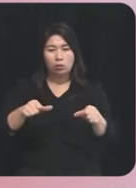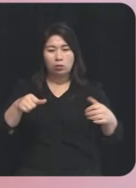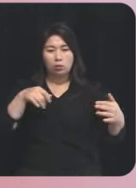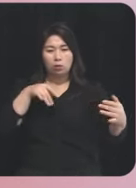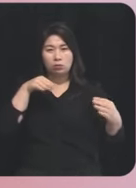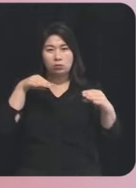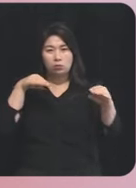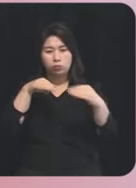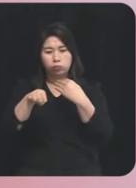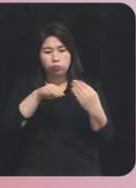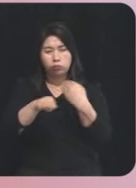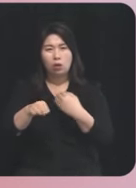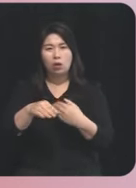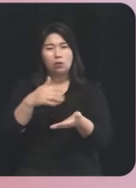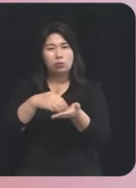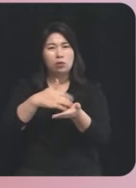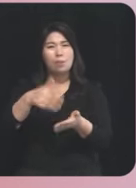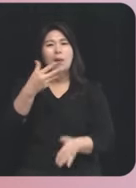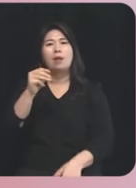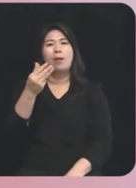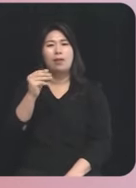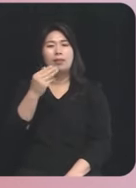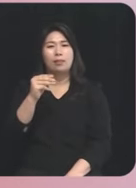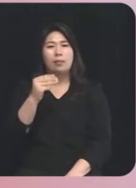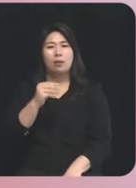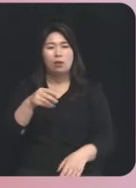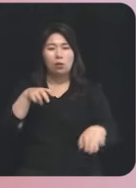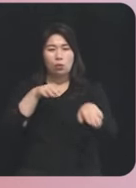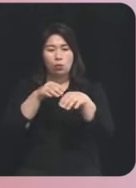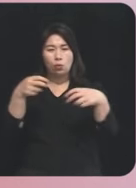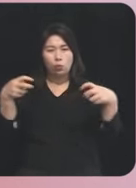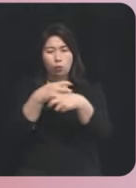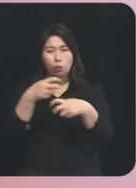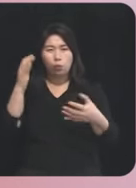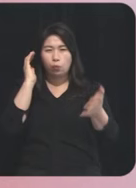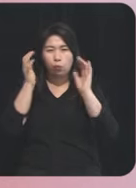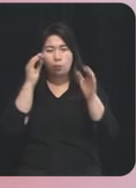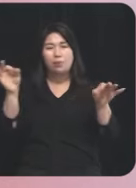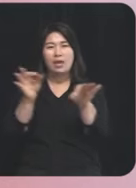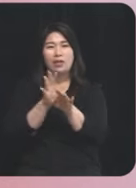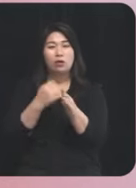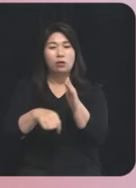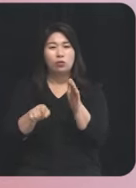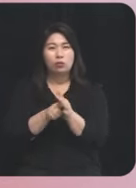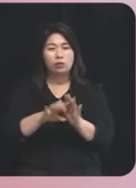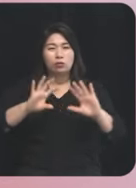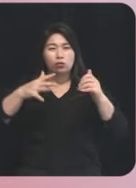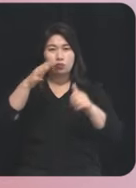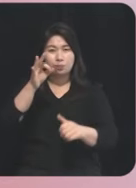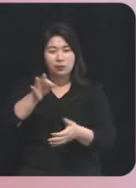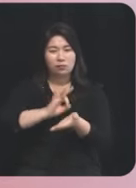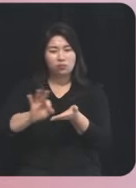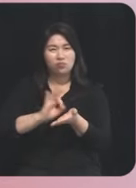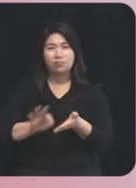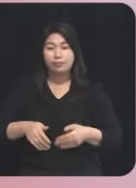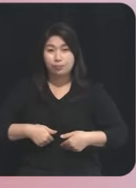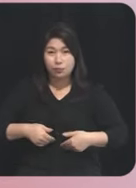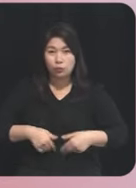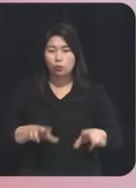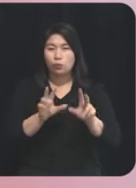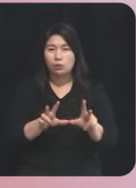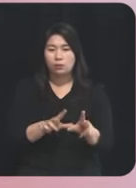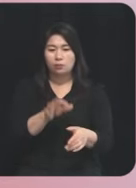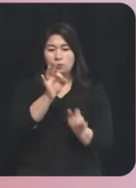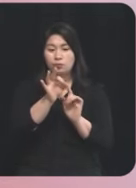대에 가까운 것으로 알고 있습니다. 교통 혼잡도로 개선을 위해서는 막대한 국비 투입이 필요합니다. 현재